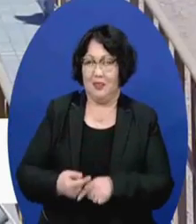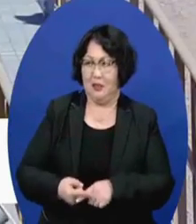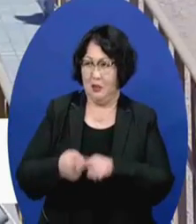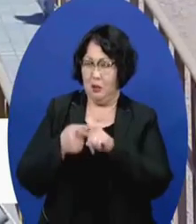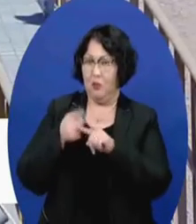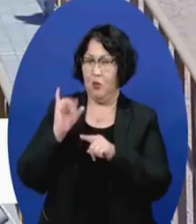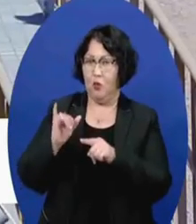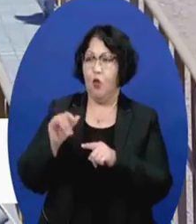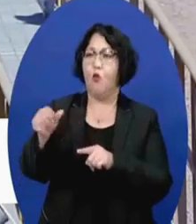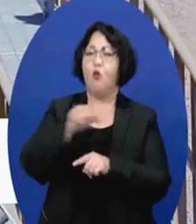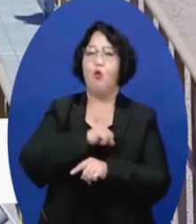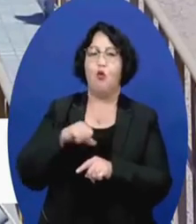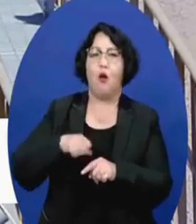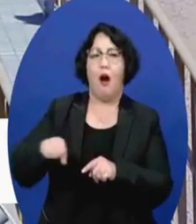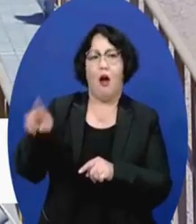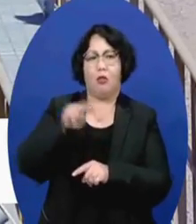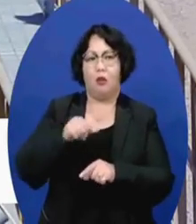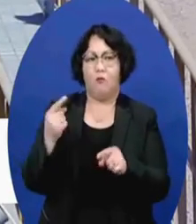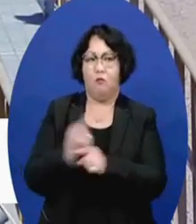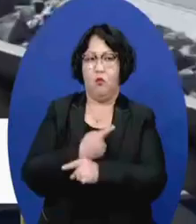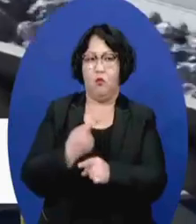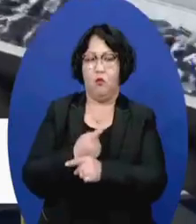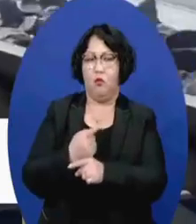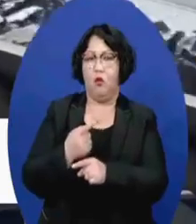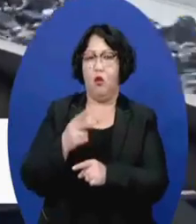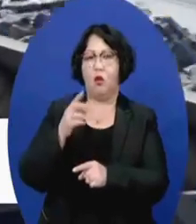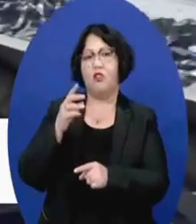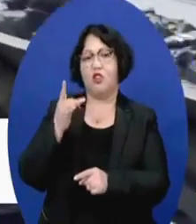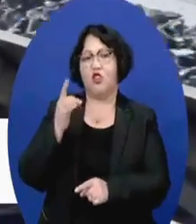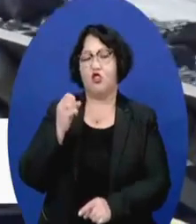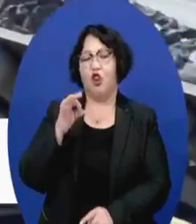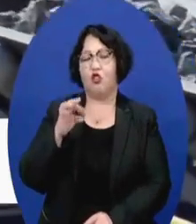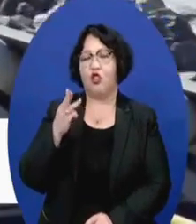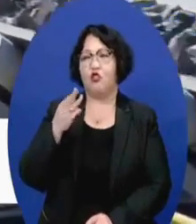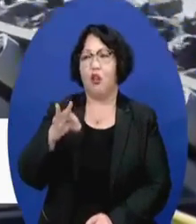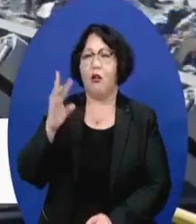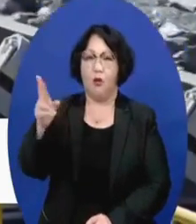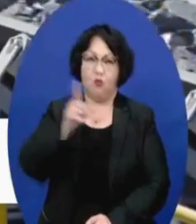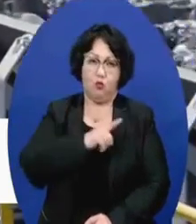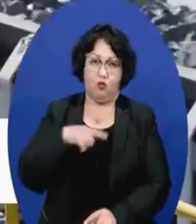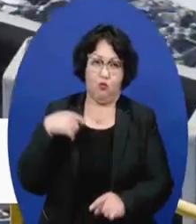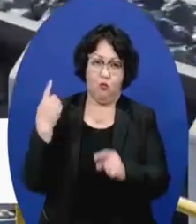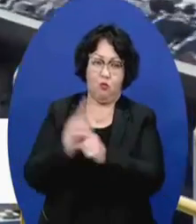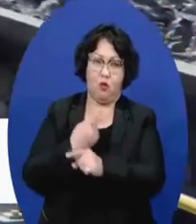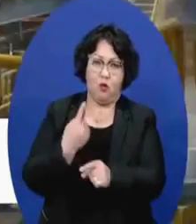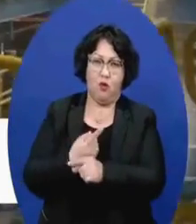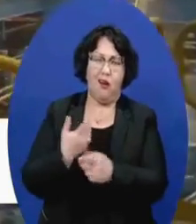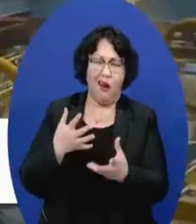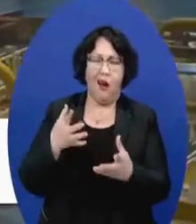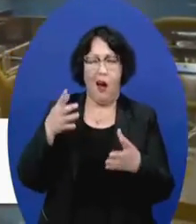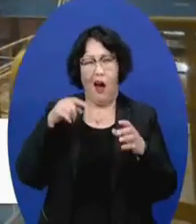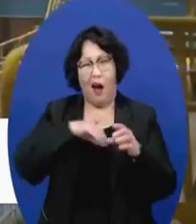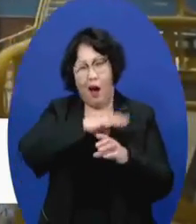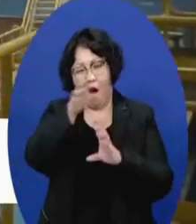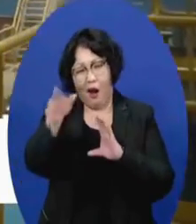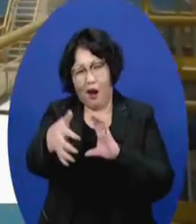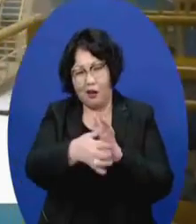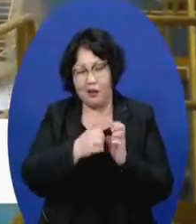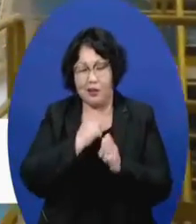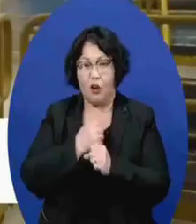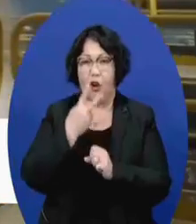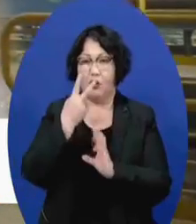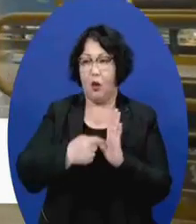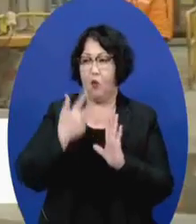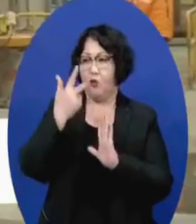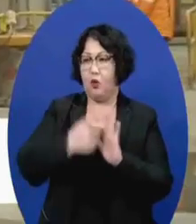хөрөнгө оруулагчийн алдаанаас хамаарсан байх магадлалтай гэж засгийн газар үзсэн байна. За анх төлөвлснөр бол далд уурхайн олборлолтын ажил одоогоос